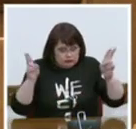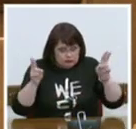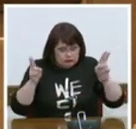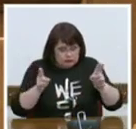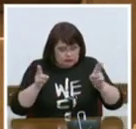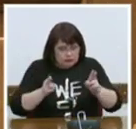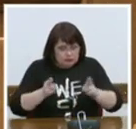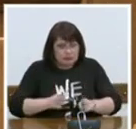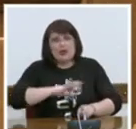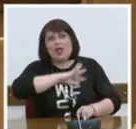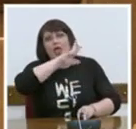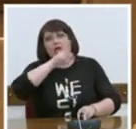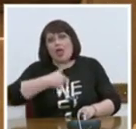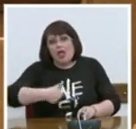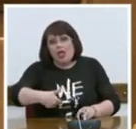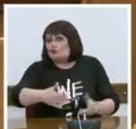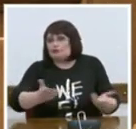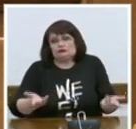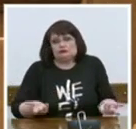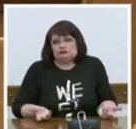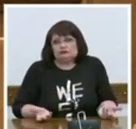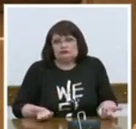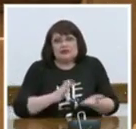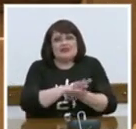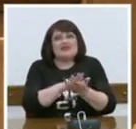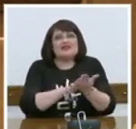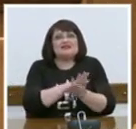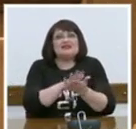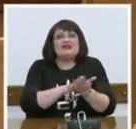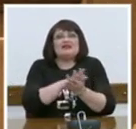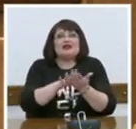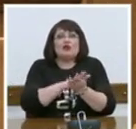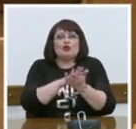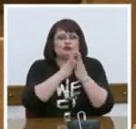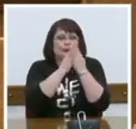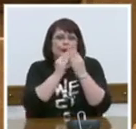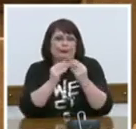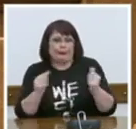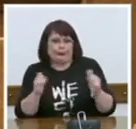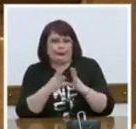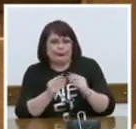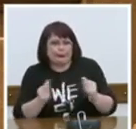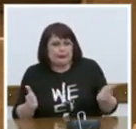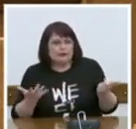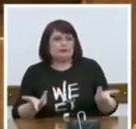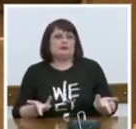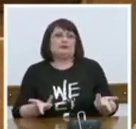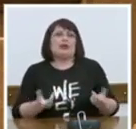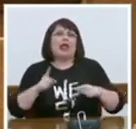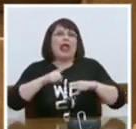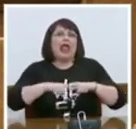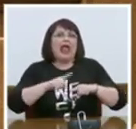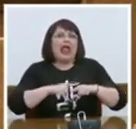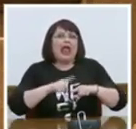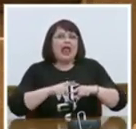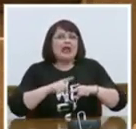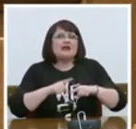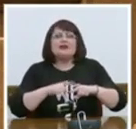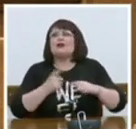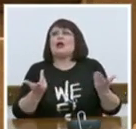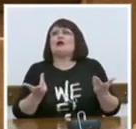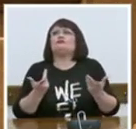έως κατάρρευση, ο θρησκευτικός αποχρωματισμός, η καταδίωξη του εθνικού σε κάθε μορφή,